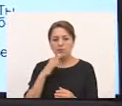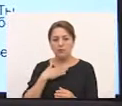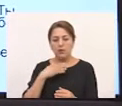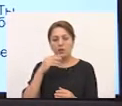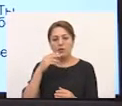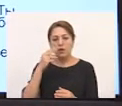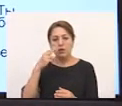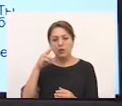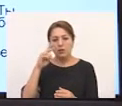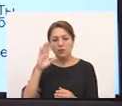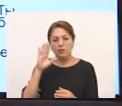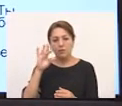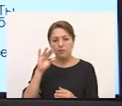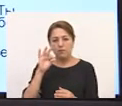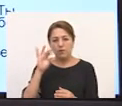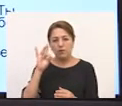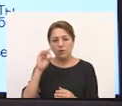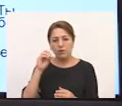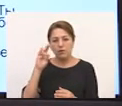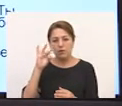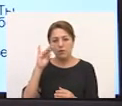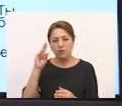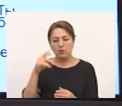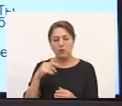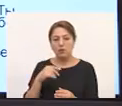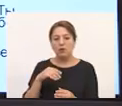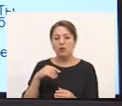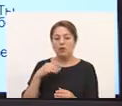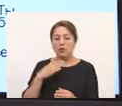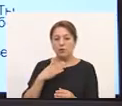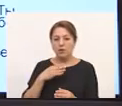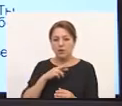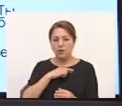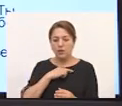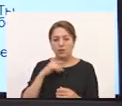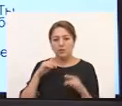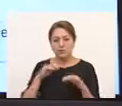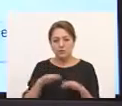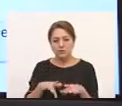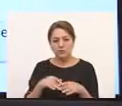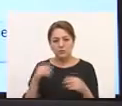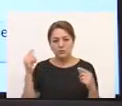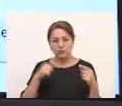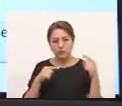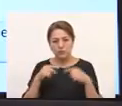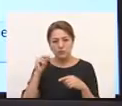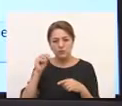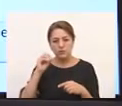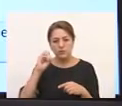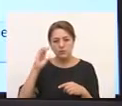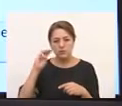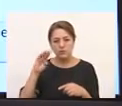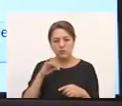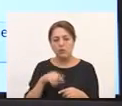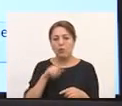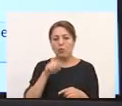надеюсь на твою помощь. Я действую против дворянской офицерской чести. Он молчит,